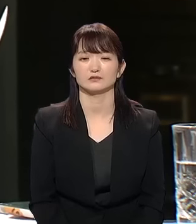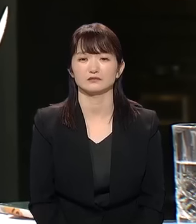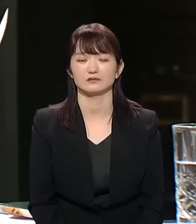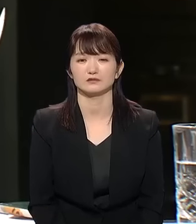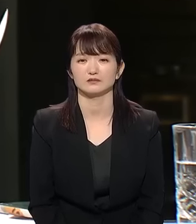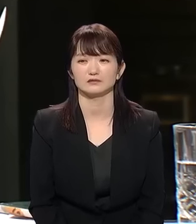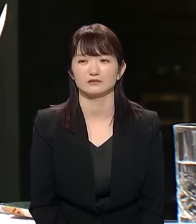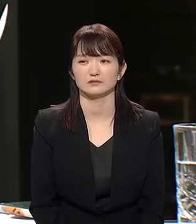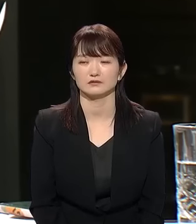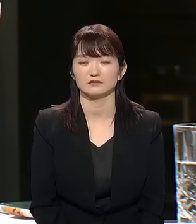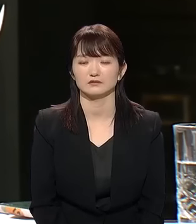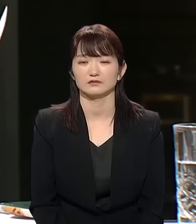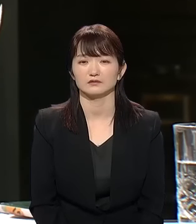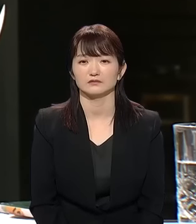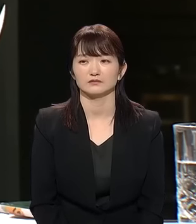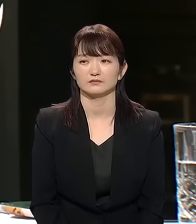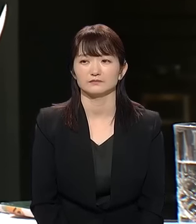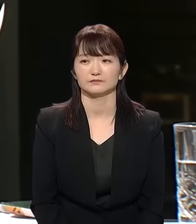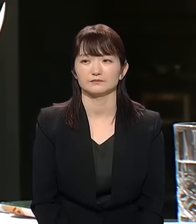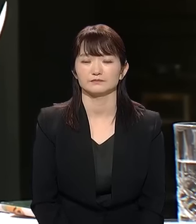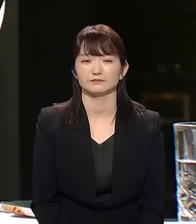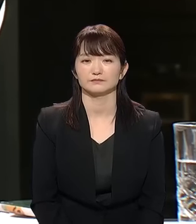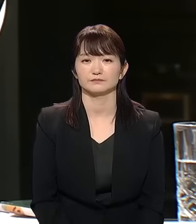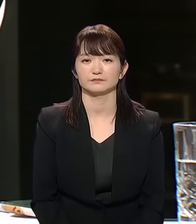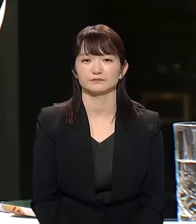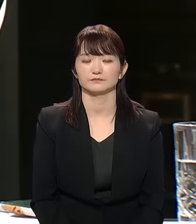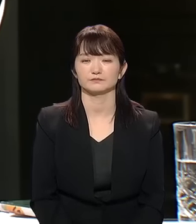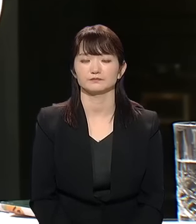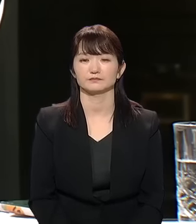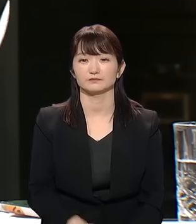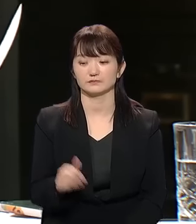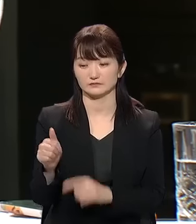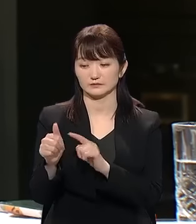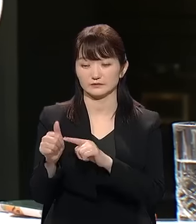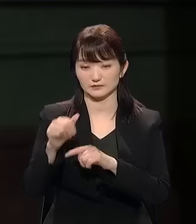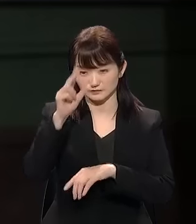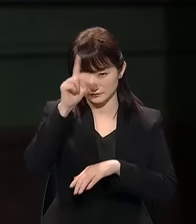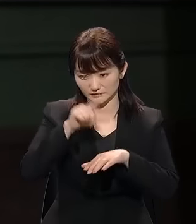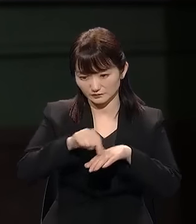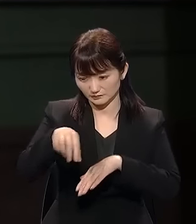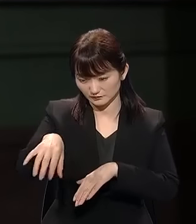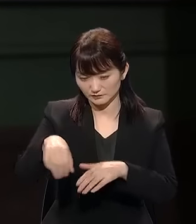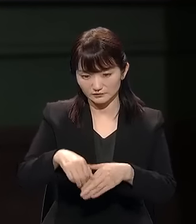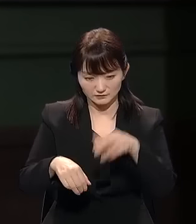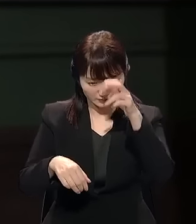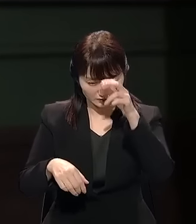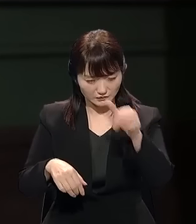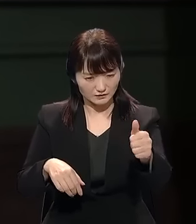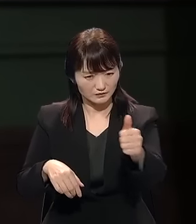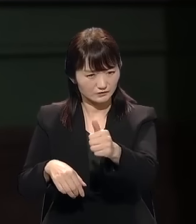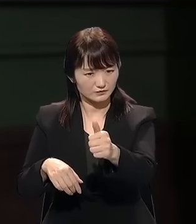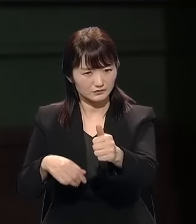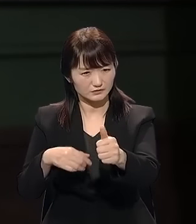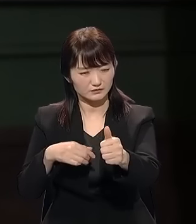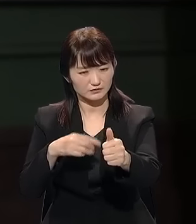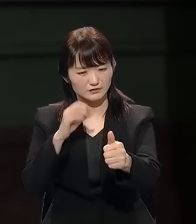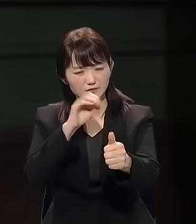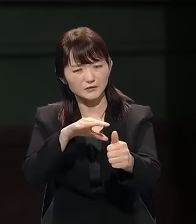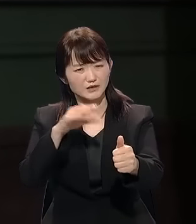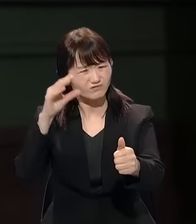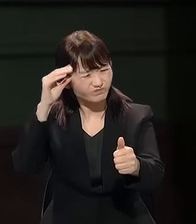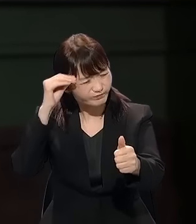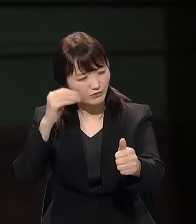거 자 백사서 좀 얘기 좀 해 주시죠네이 남성은 지구대 안에서 경찰들에게 무식해서 경찰을 한다